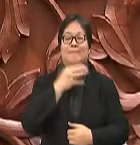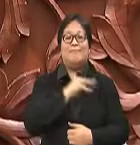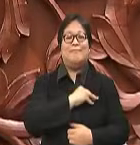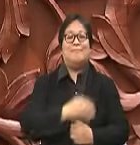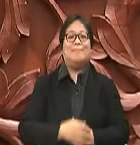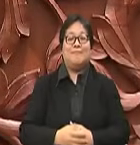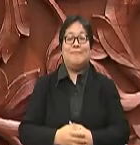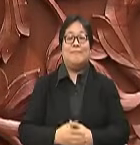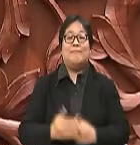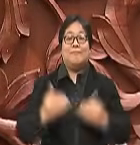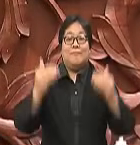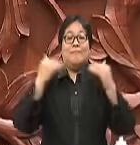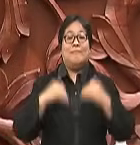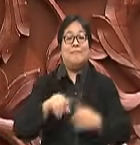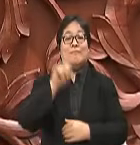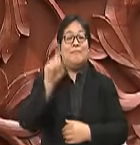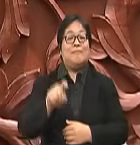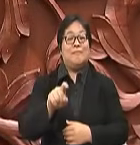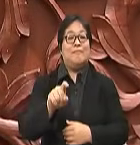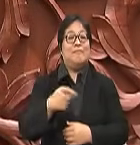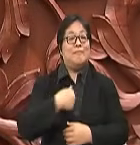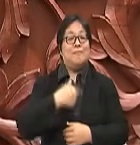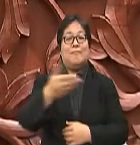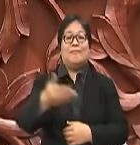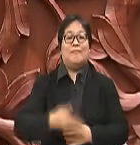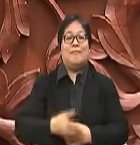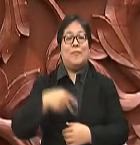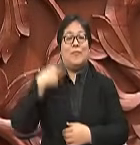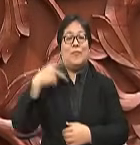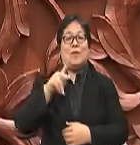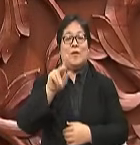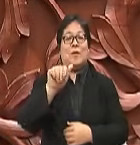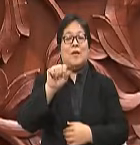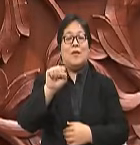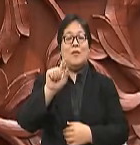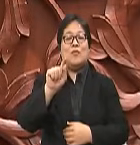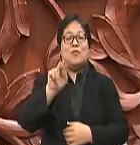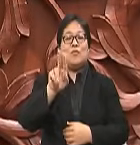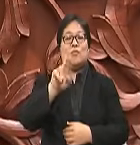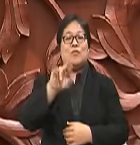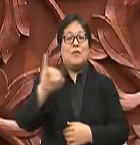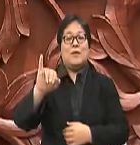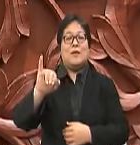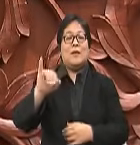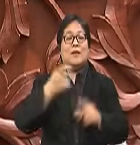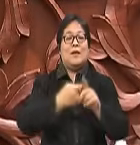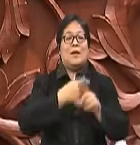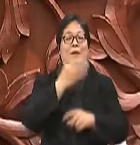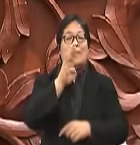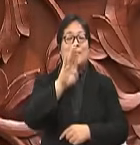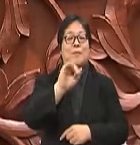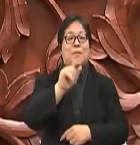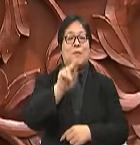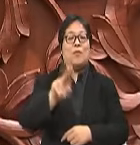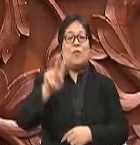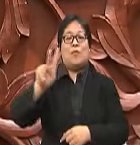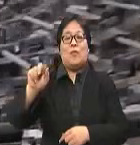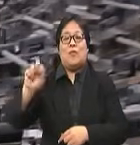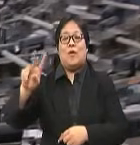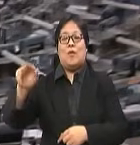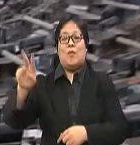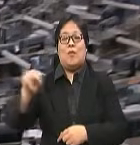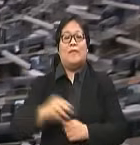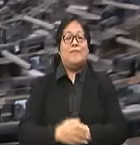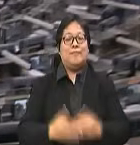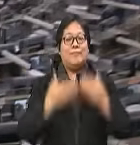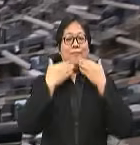tekanan pertanyaan menteri seluruhnya tinggi menyebut pohon kasturi anak perempuan patuh batu kawan Trimakasih